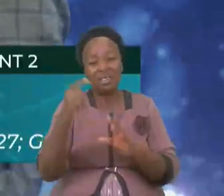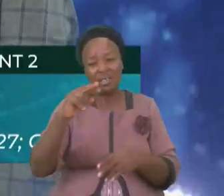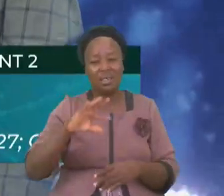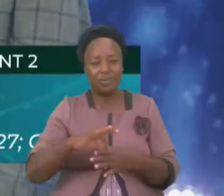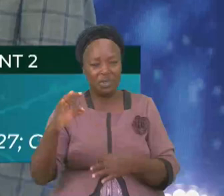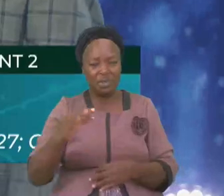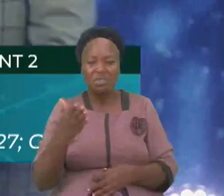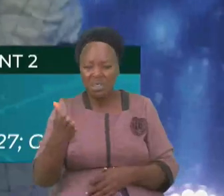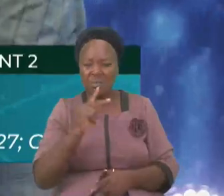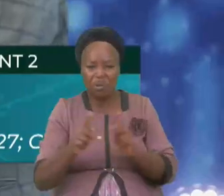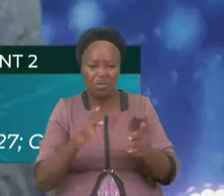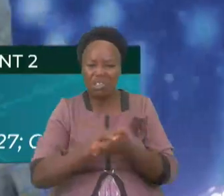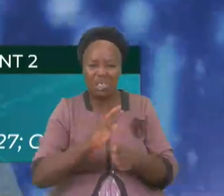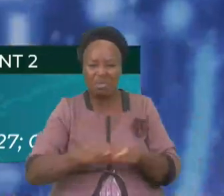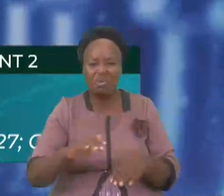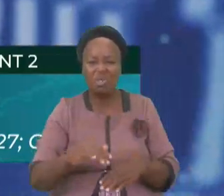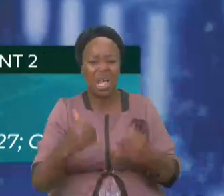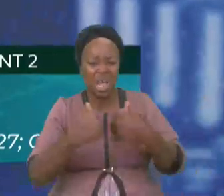gens qui n'ont